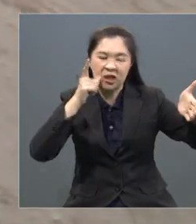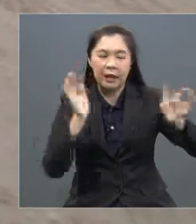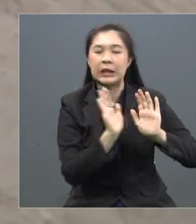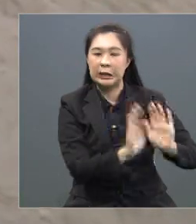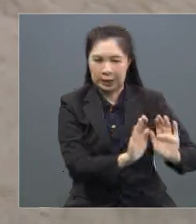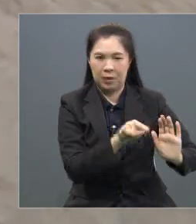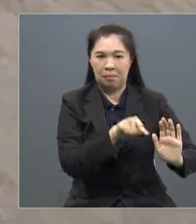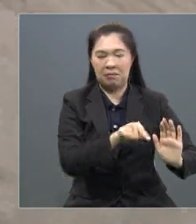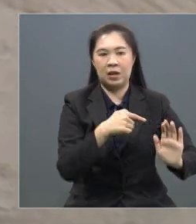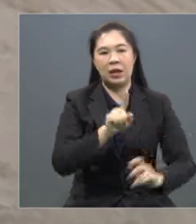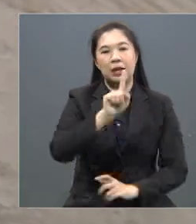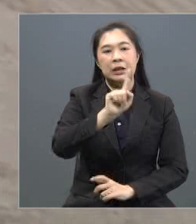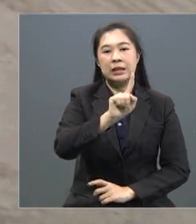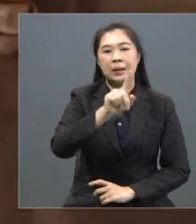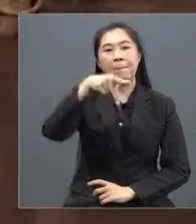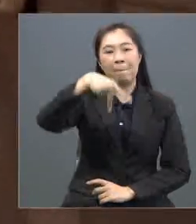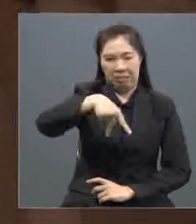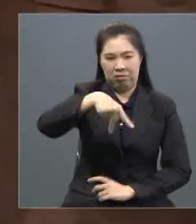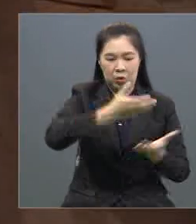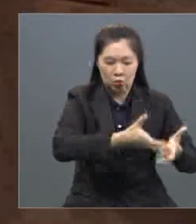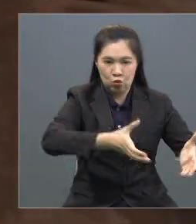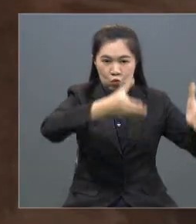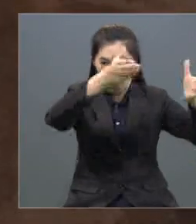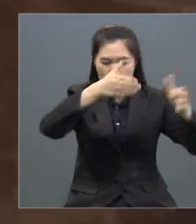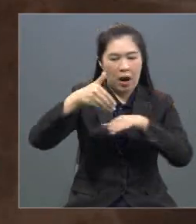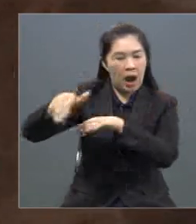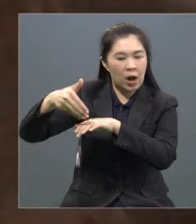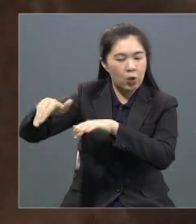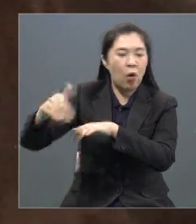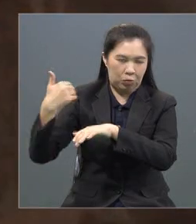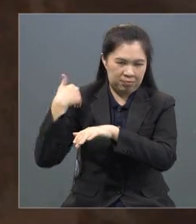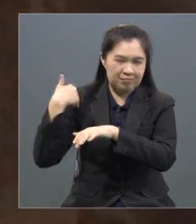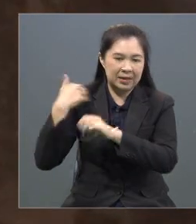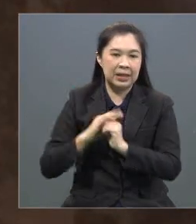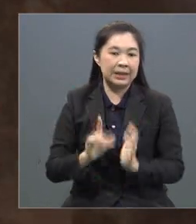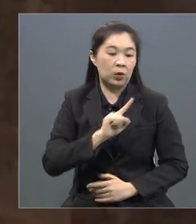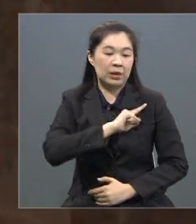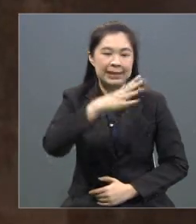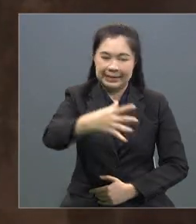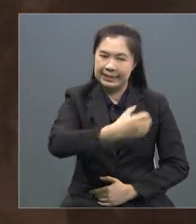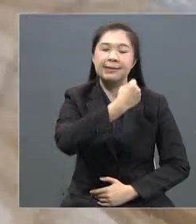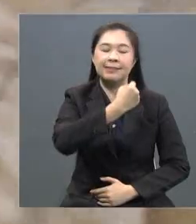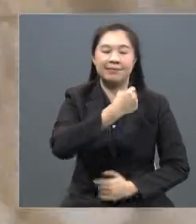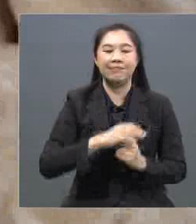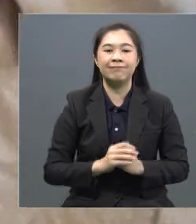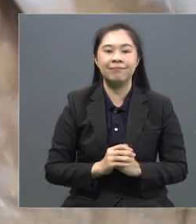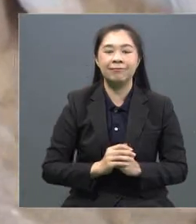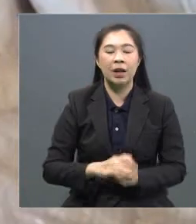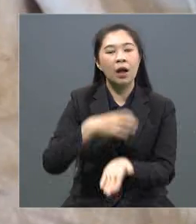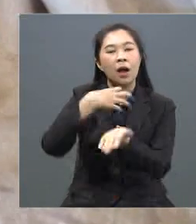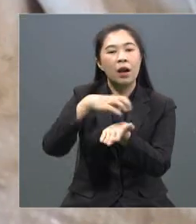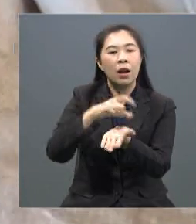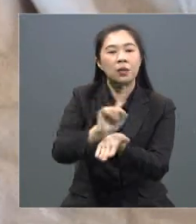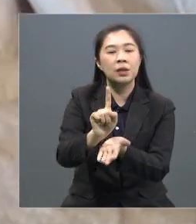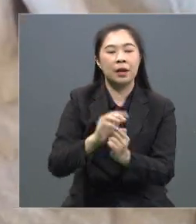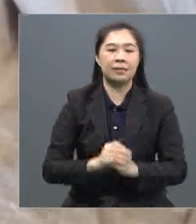อาคารจำนวน1,000ถุงและบริเวณด้านนอกอาคารอีกจำนวนหนึ่งครับเจ้าหน้าที่จึงอายัดไว้พนักงานให้ข้อมูลแบบนี้ครับ